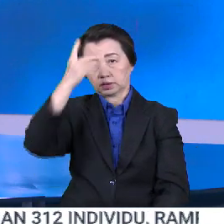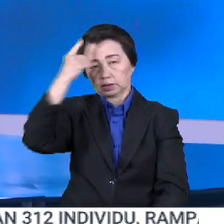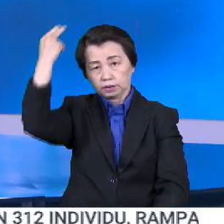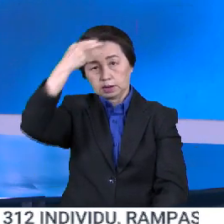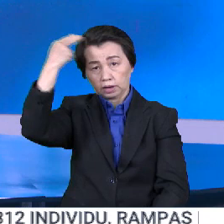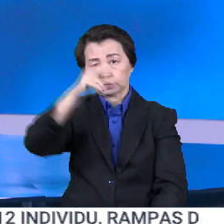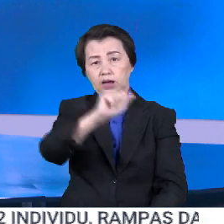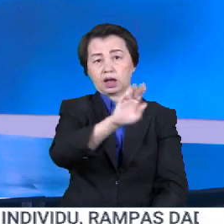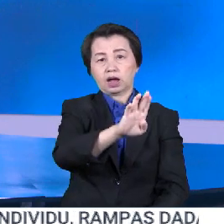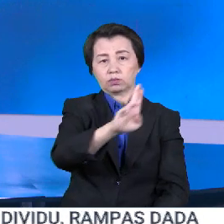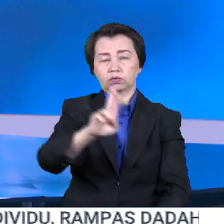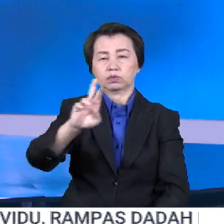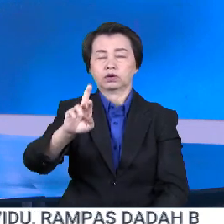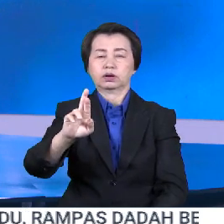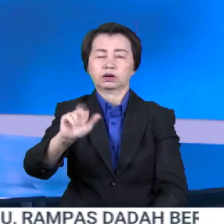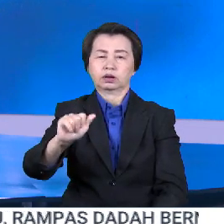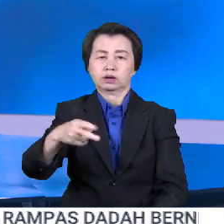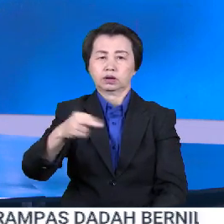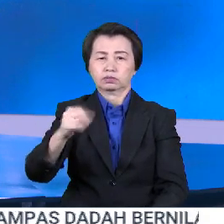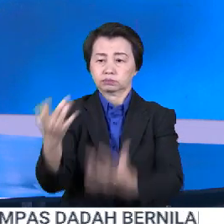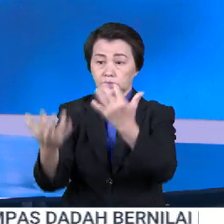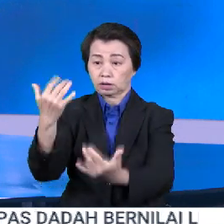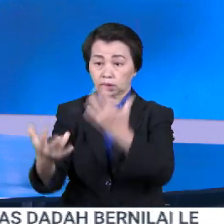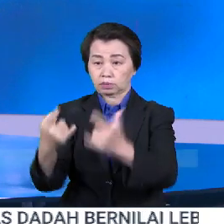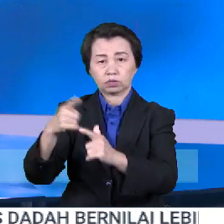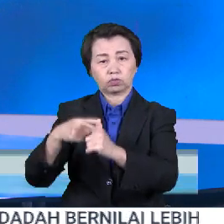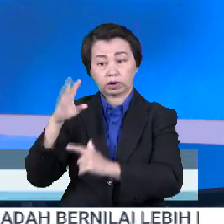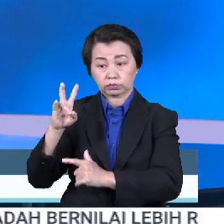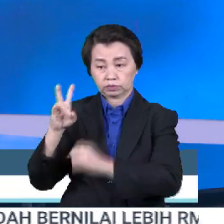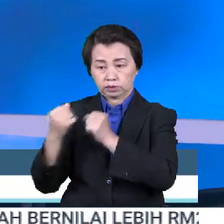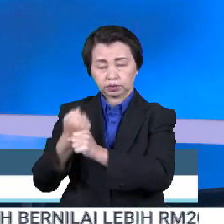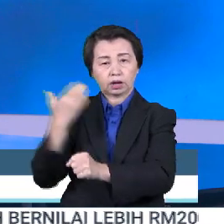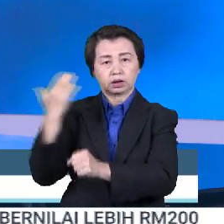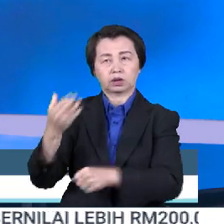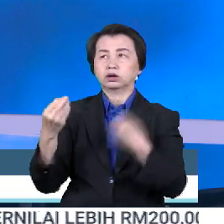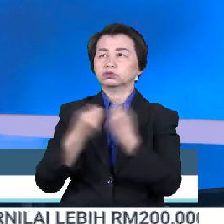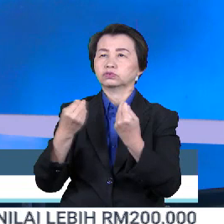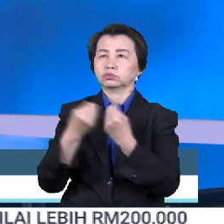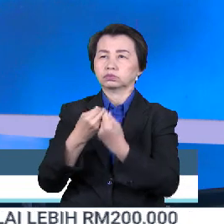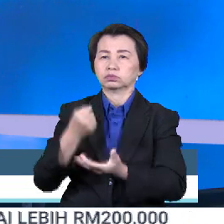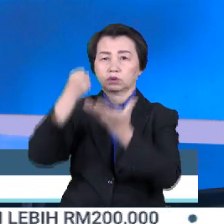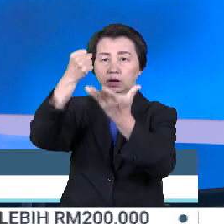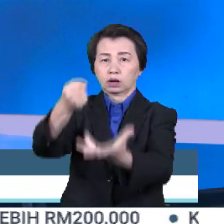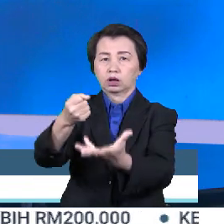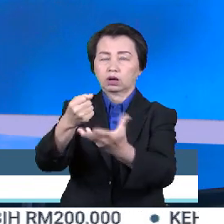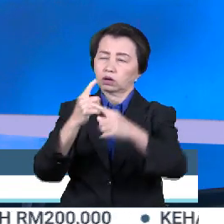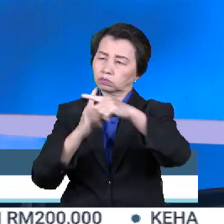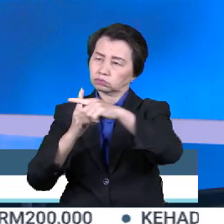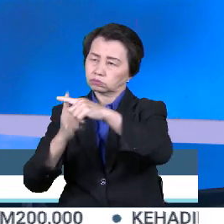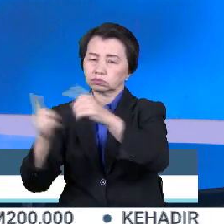Abu Hassan Sail Rempal yang terbakar Julai tahun lalu. Ini menjadikan jumlah keseluruhan peruntukan disalur bagi tujuan